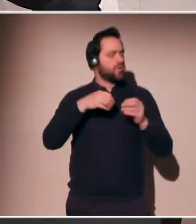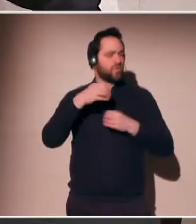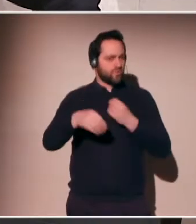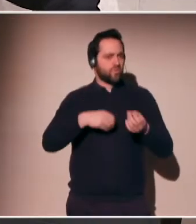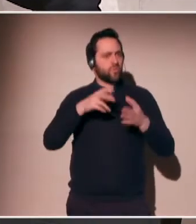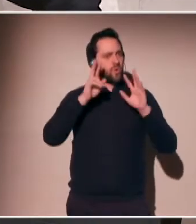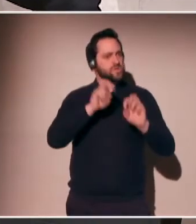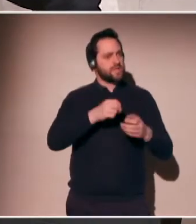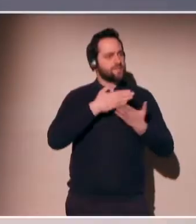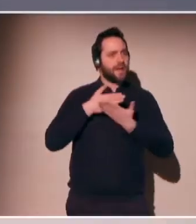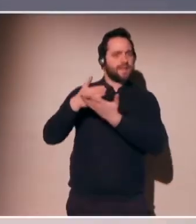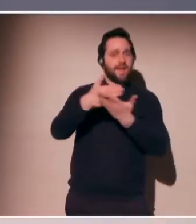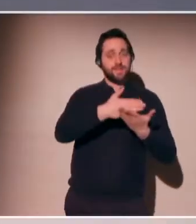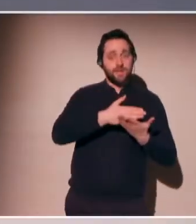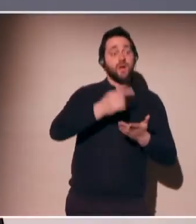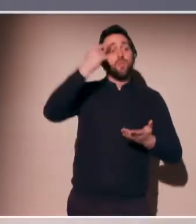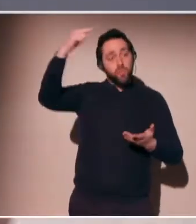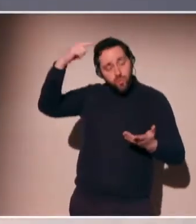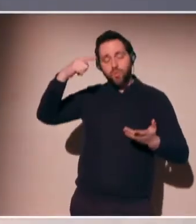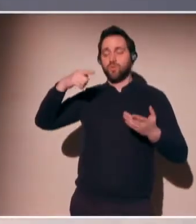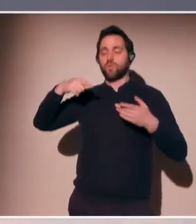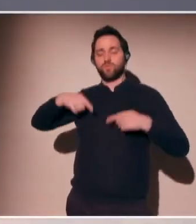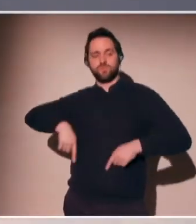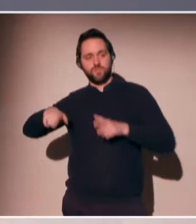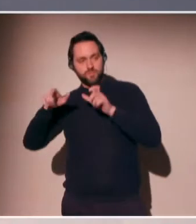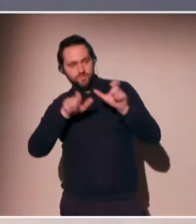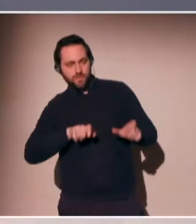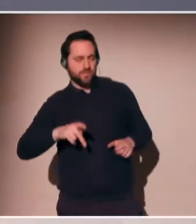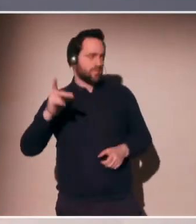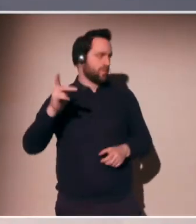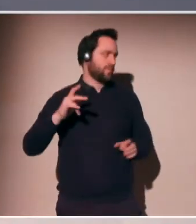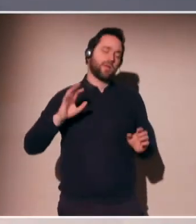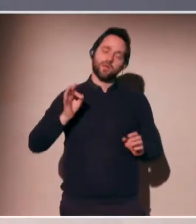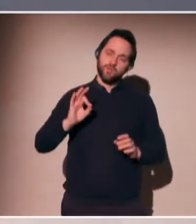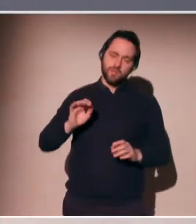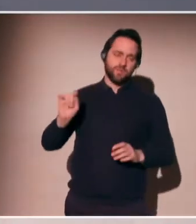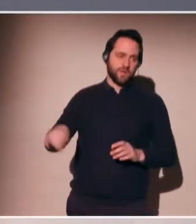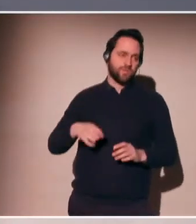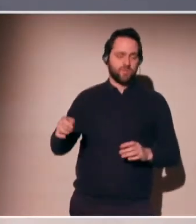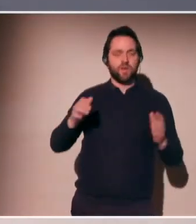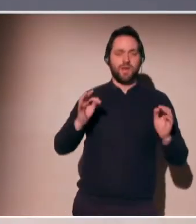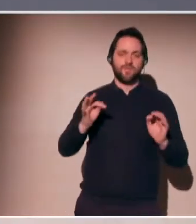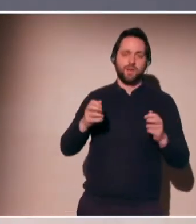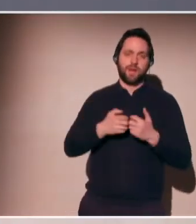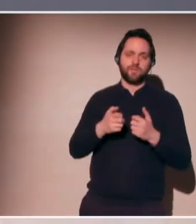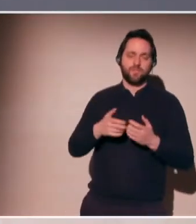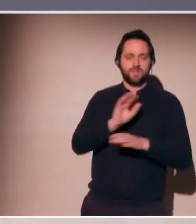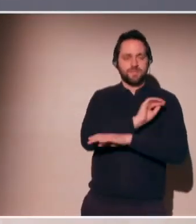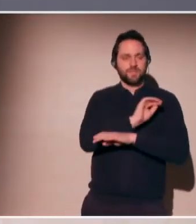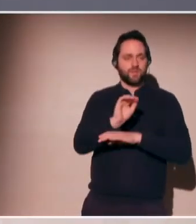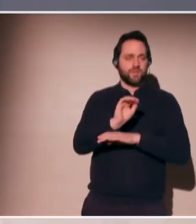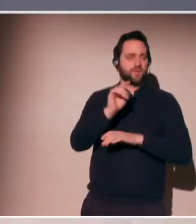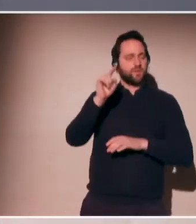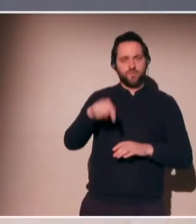la contrôler d'un point de vue public? En général, aussi pour toutes les questions de sécurité qui ont déjà été abordées, il faut qu'on se fasse des chantres du